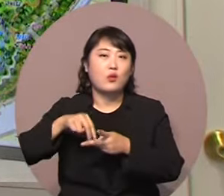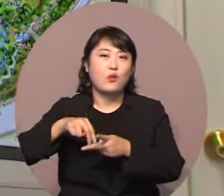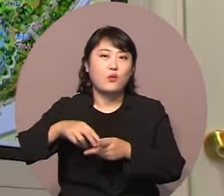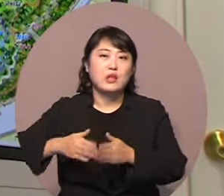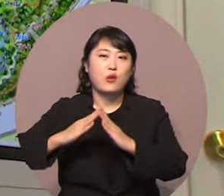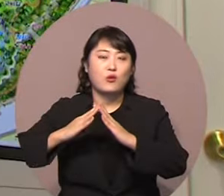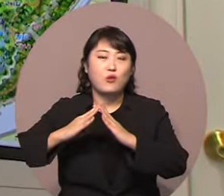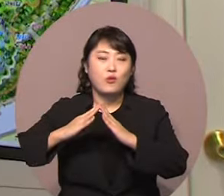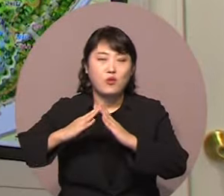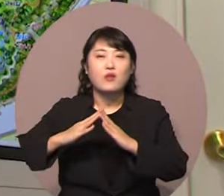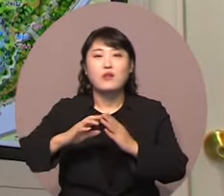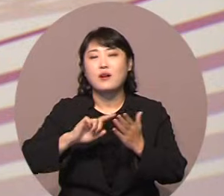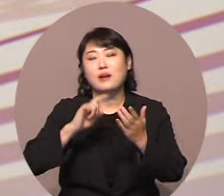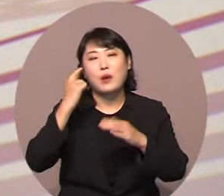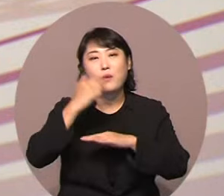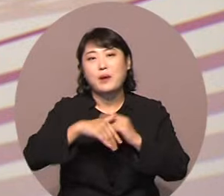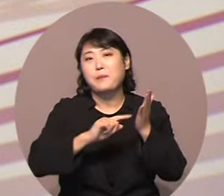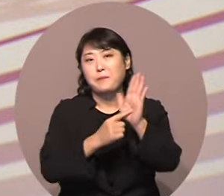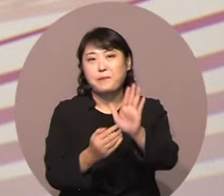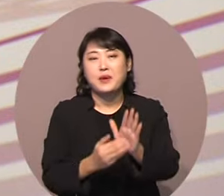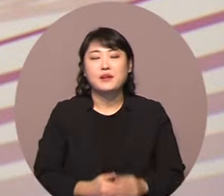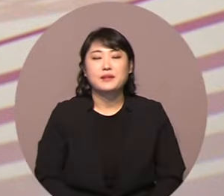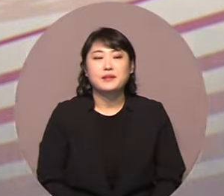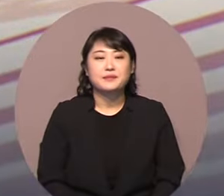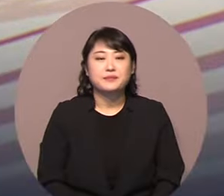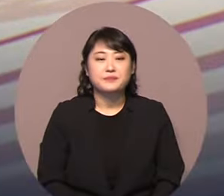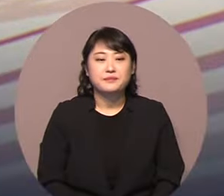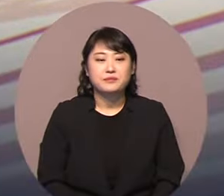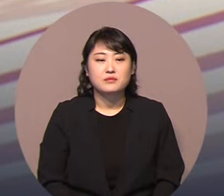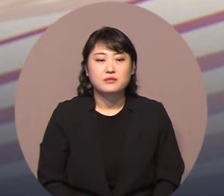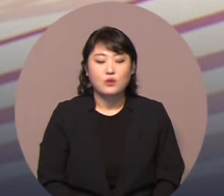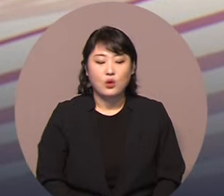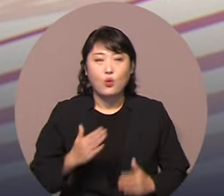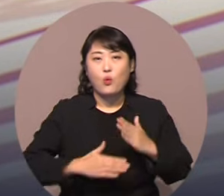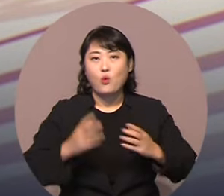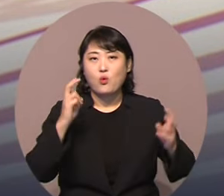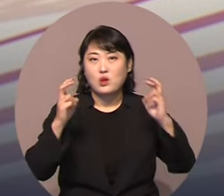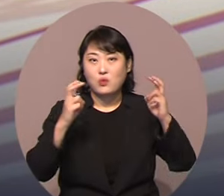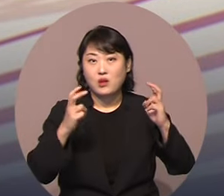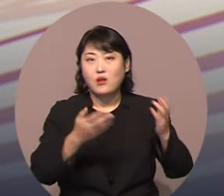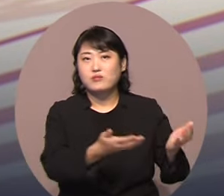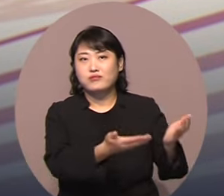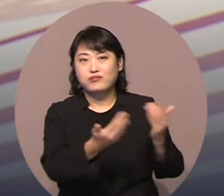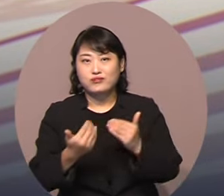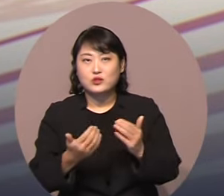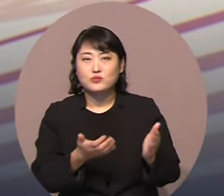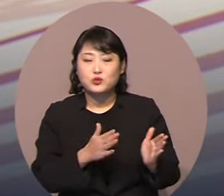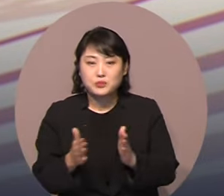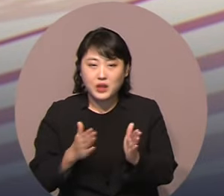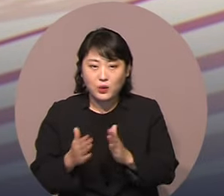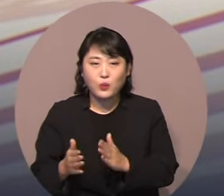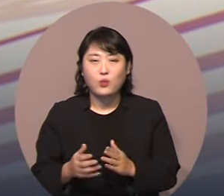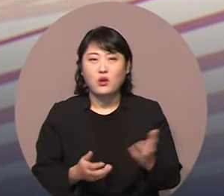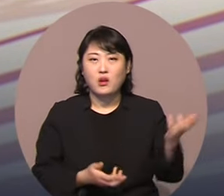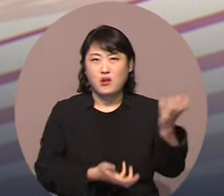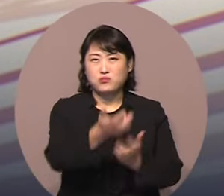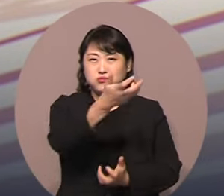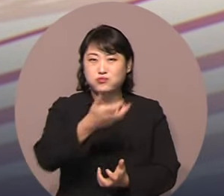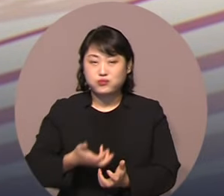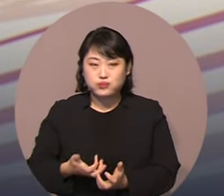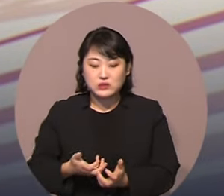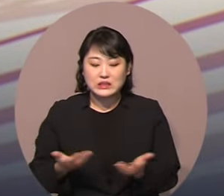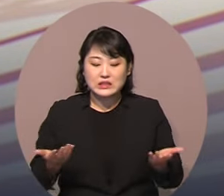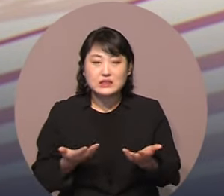목표도 구체화했습니다. 공공기관 이전에 대비하고 이주에 오는 많은